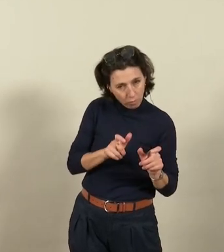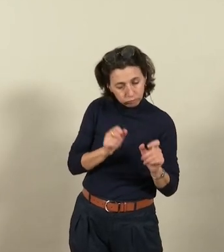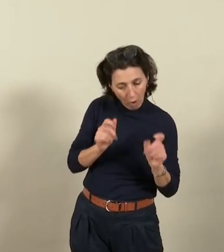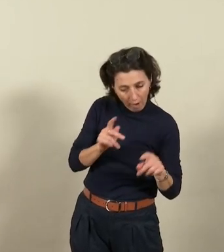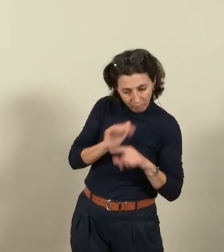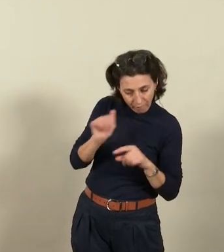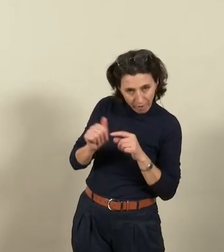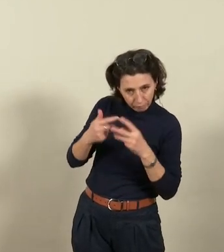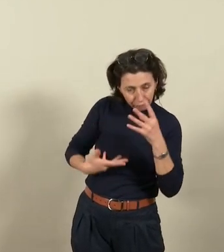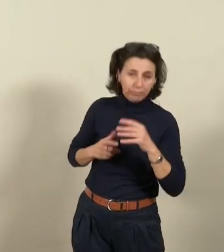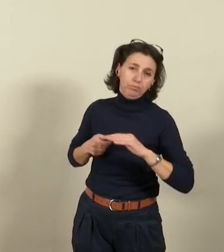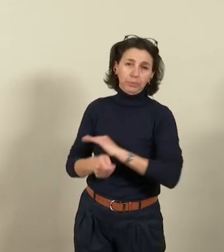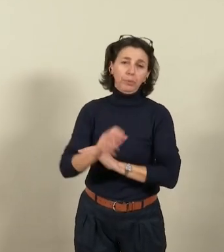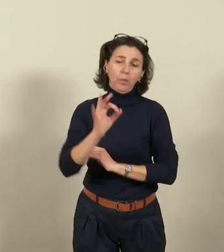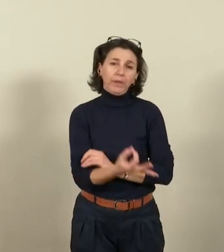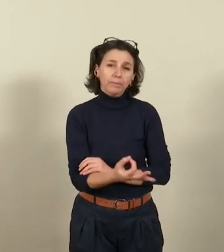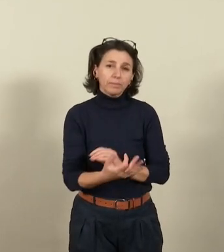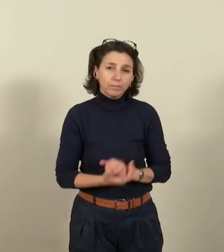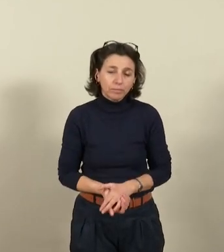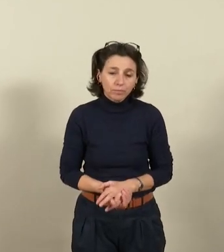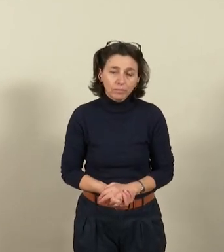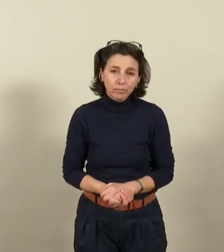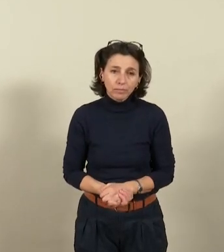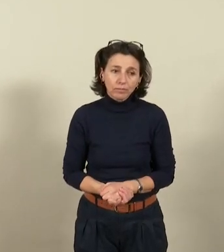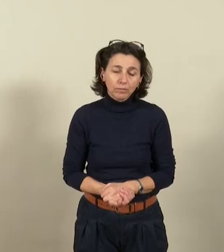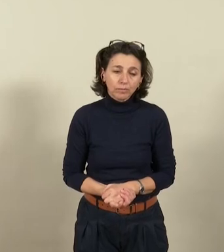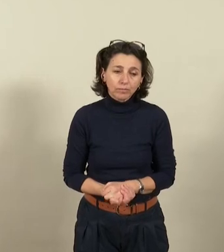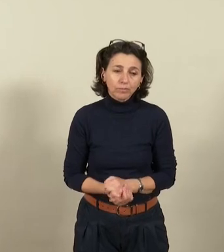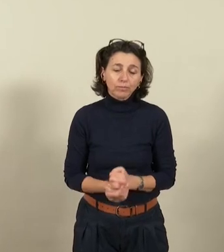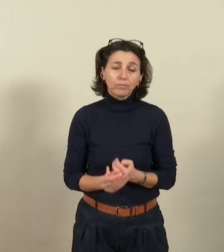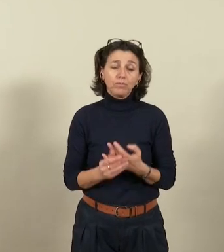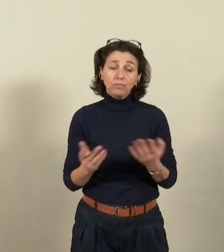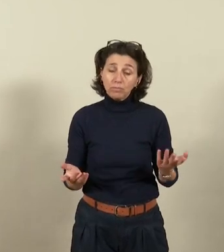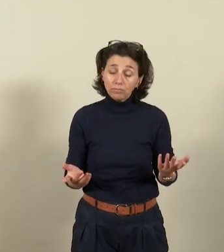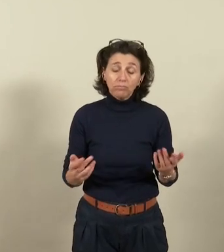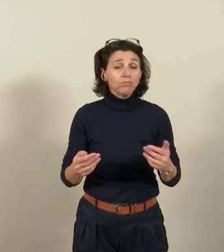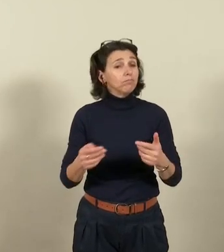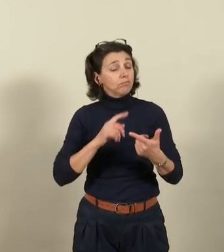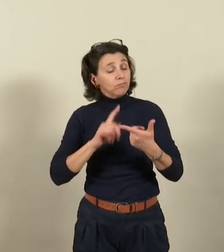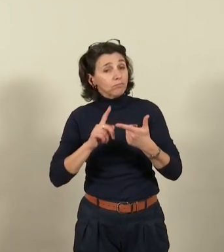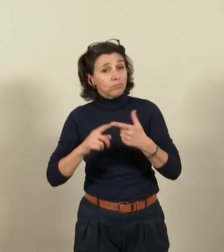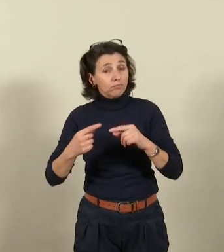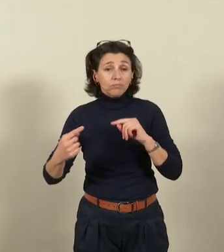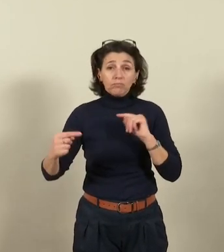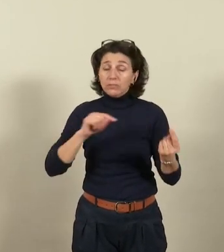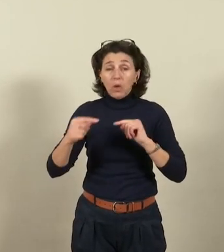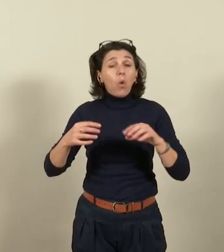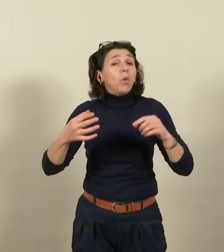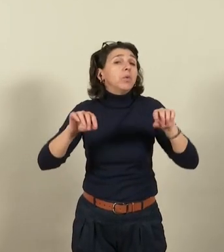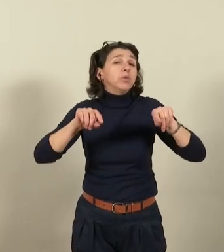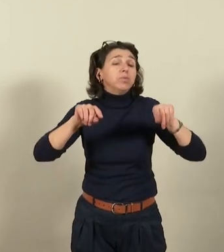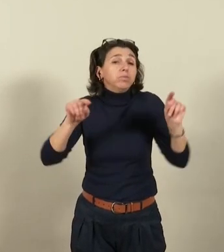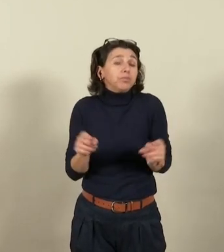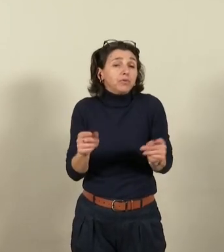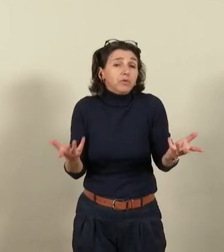réalisation de l'utilisation de ces subventions il faut mettre en place un dialogue budgétaire avec la avec les clubs